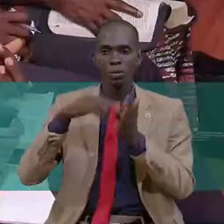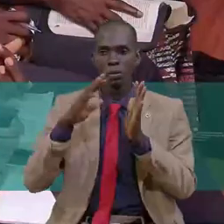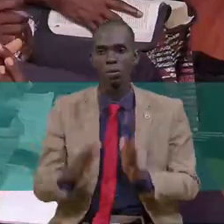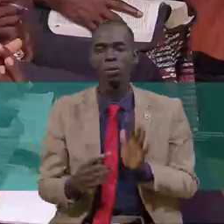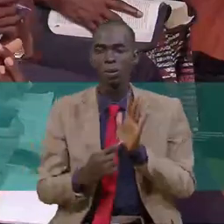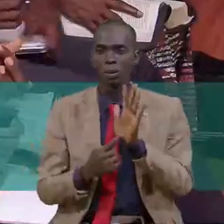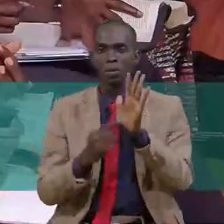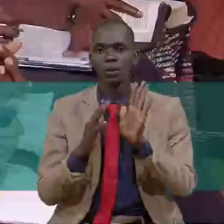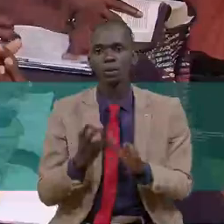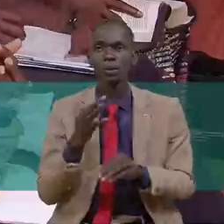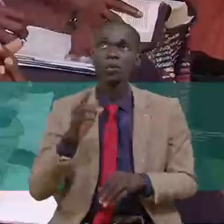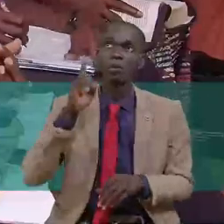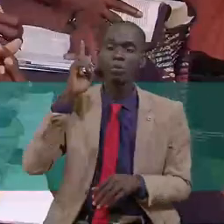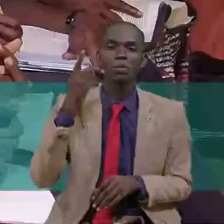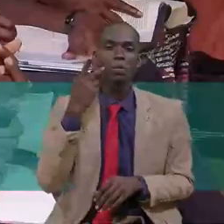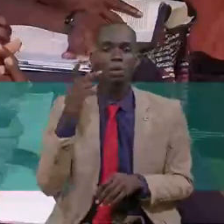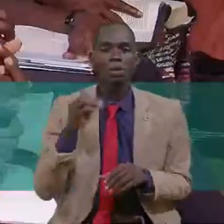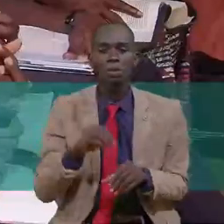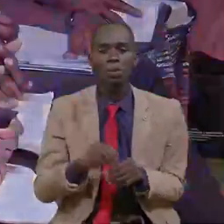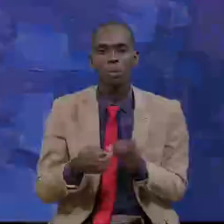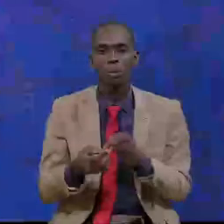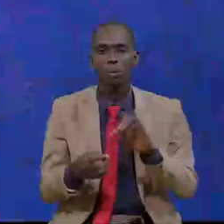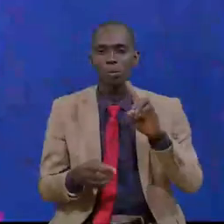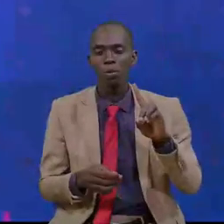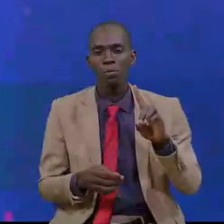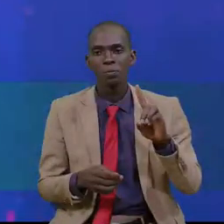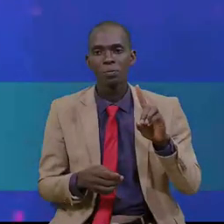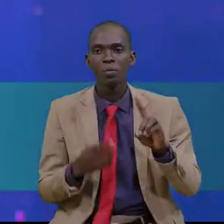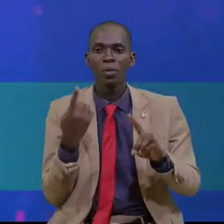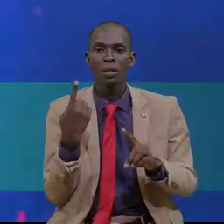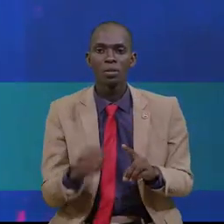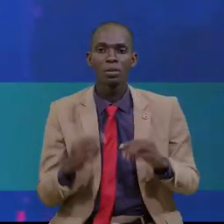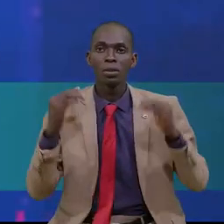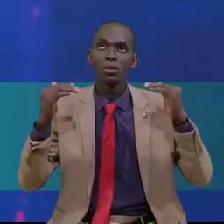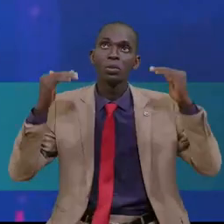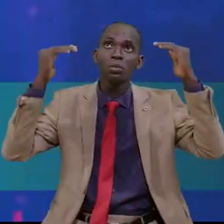représentants, partout nous allons. Voyons maintenant le premier point,